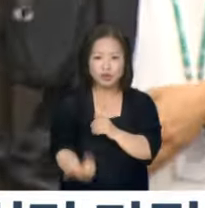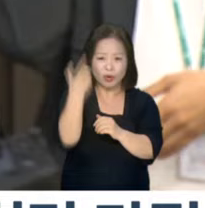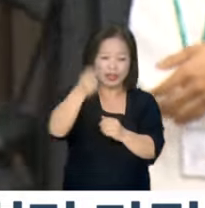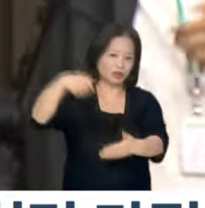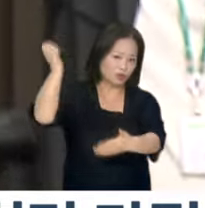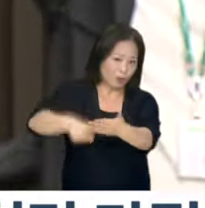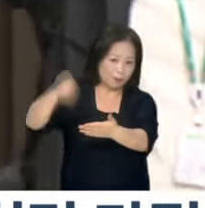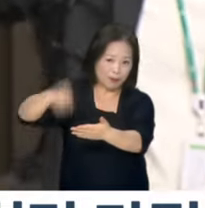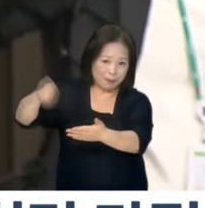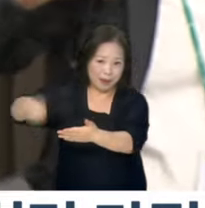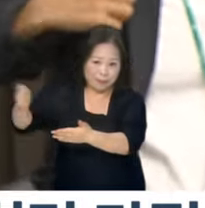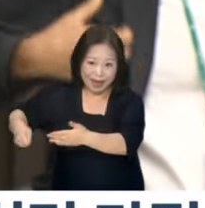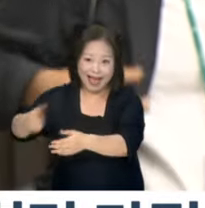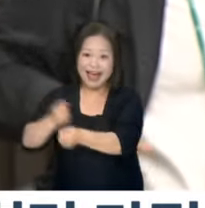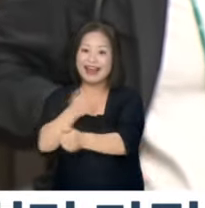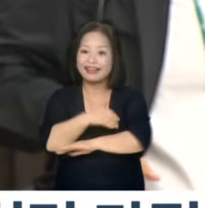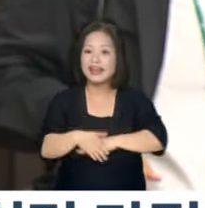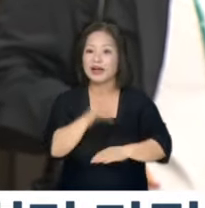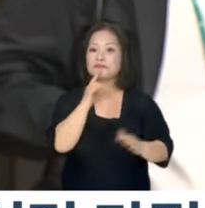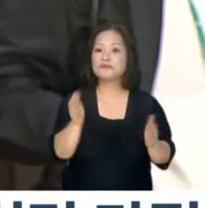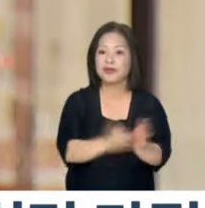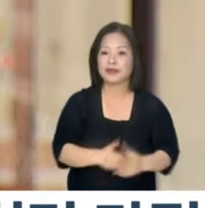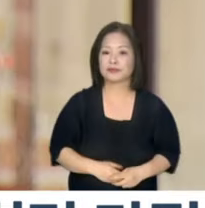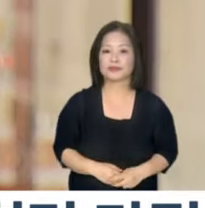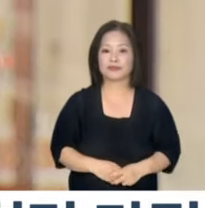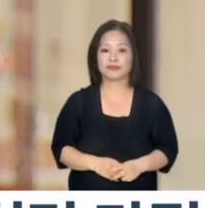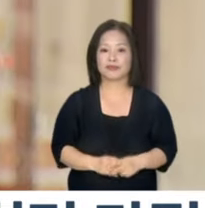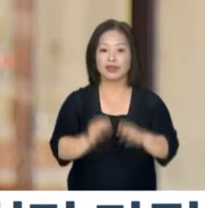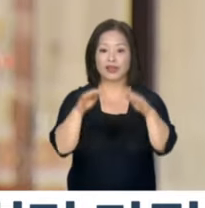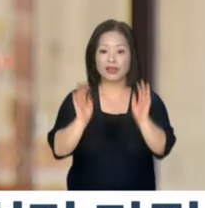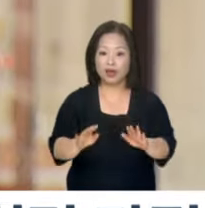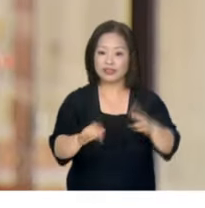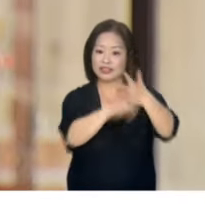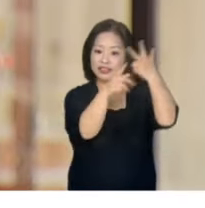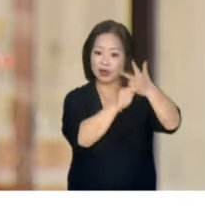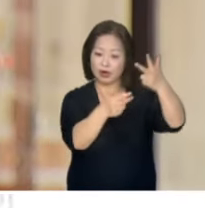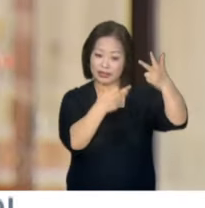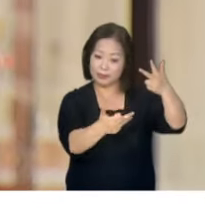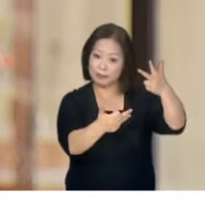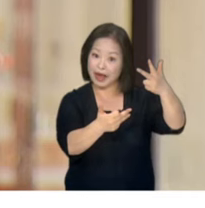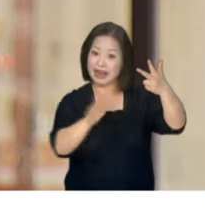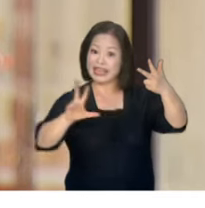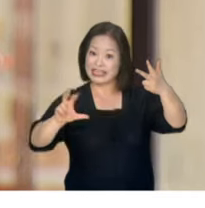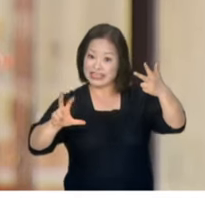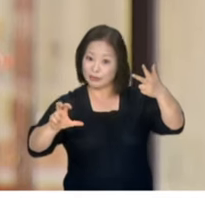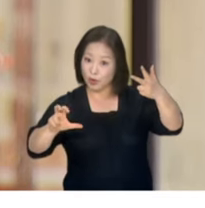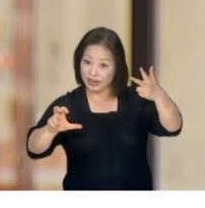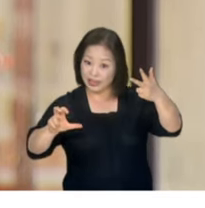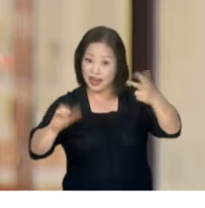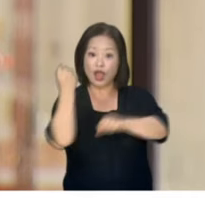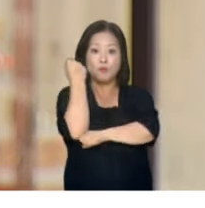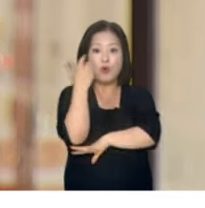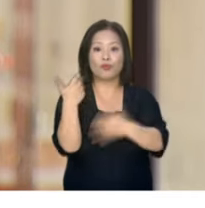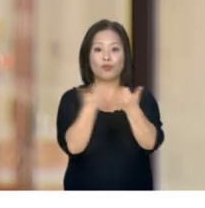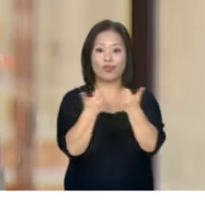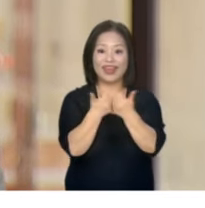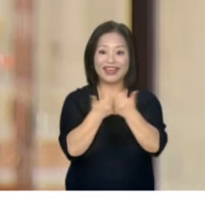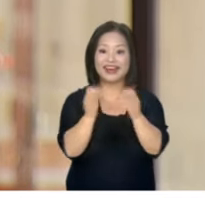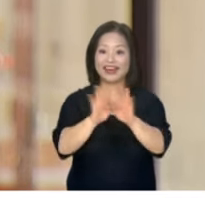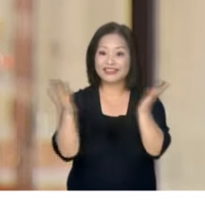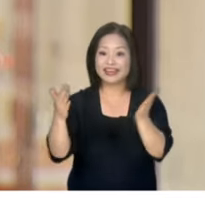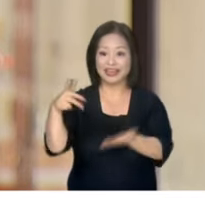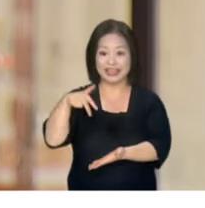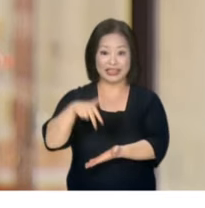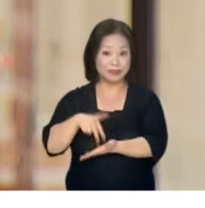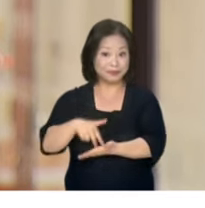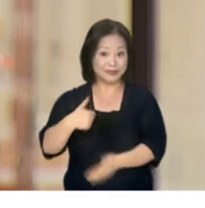강조하며 입법 드라이브를 걸 태세입니다. 18일, 25일 본회의를 열자는 것이